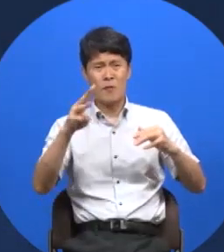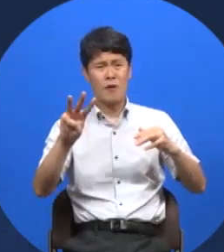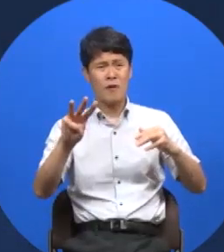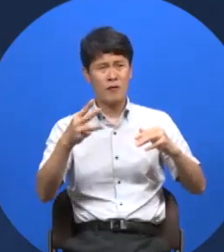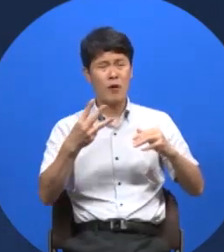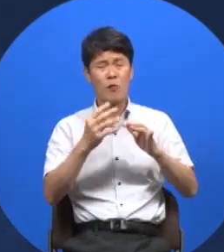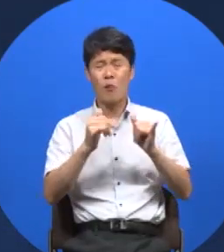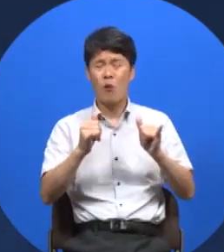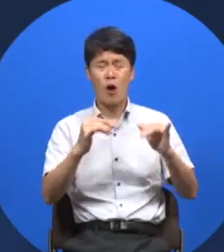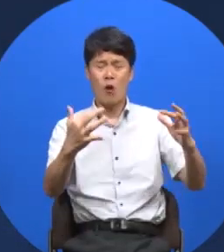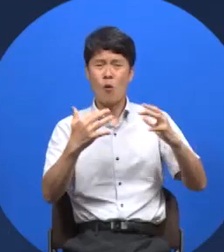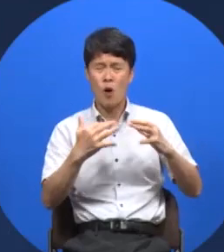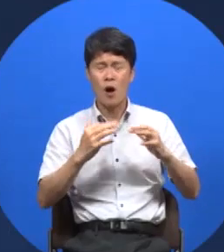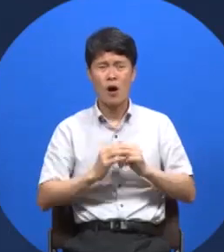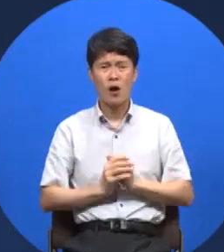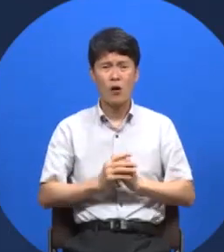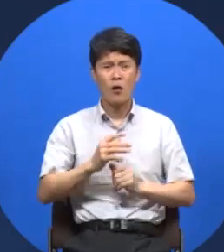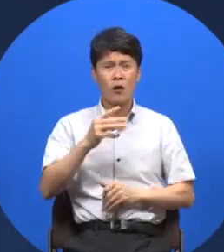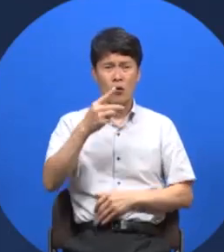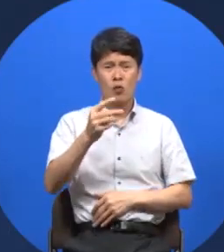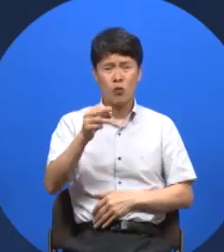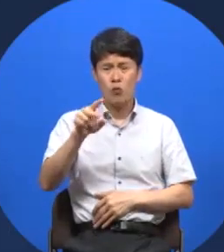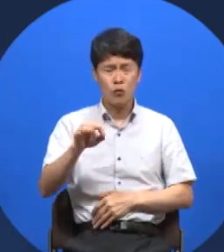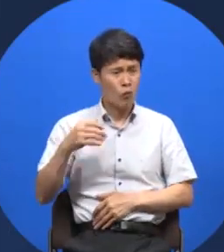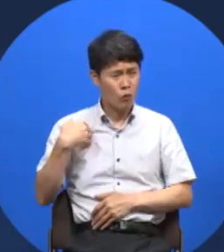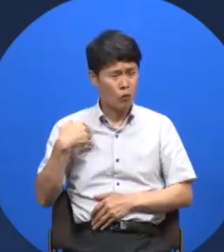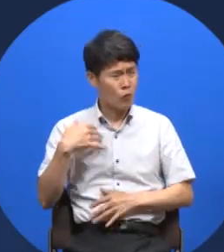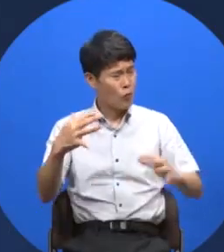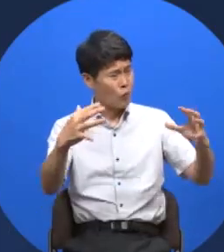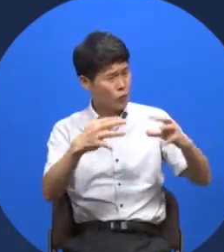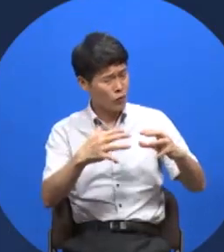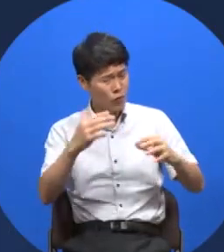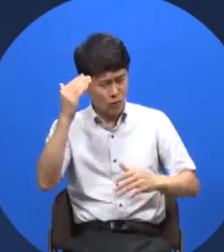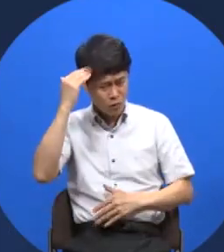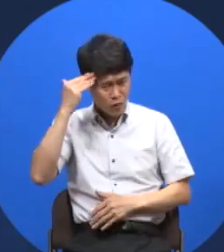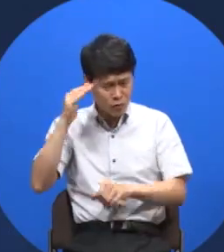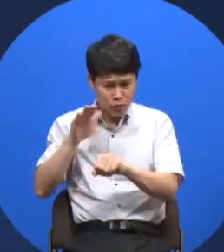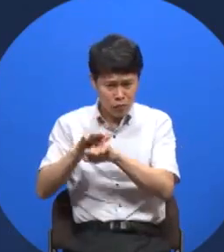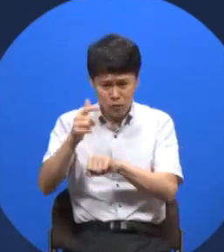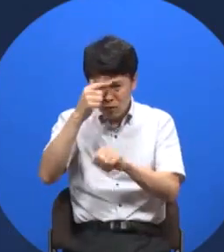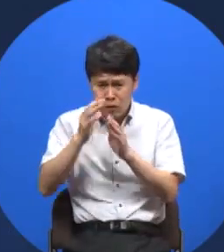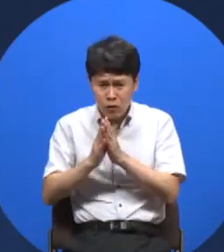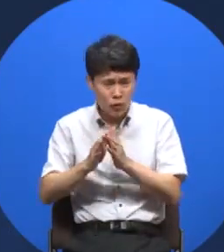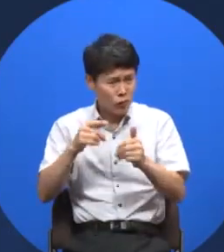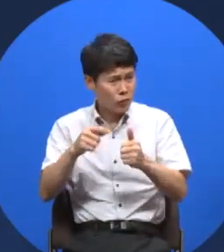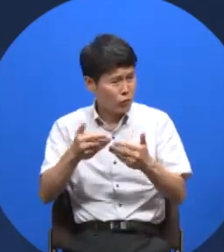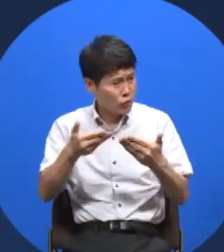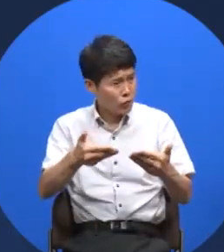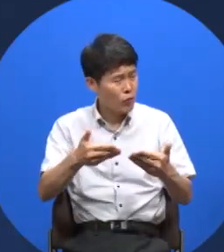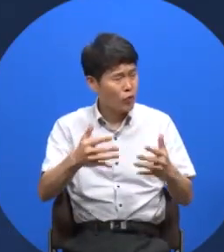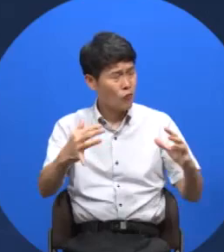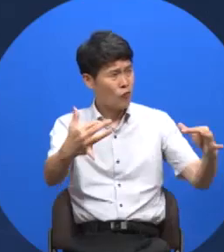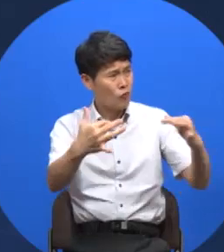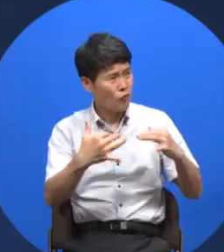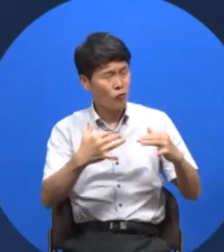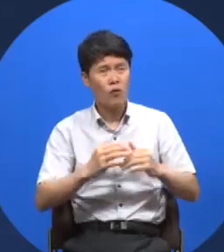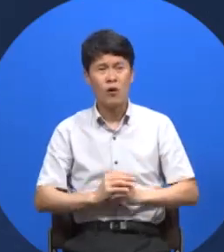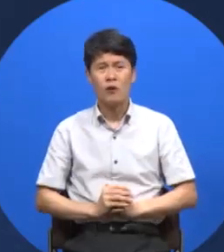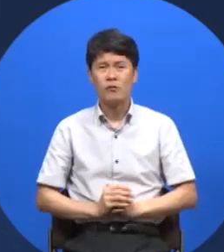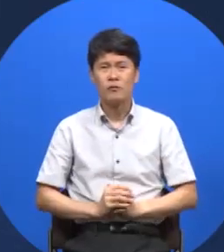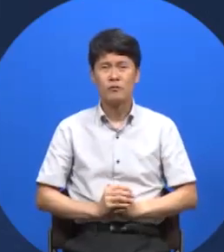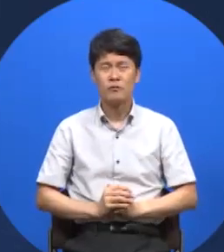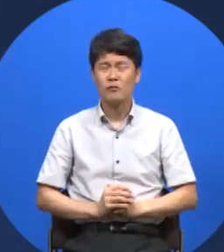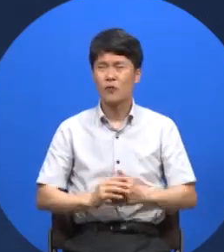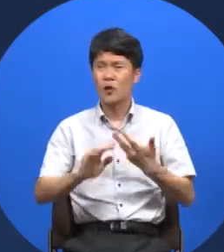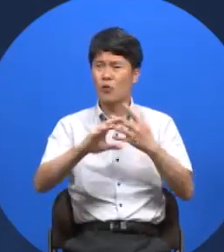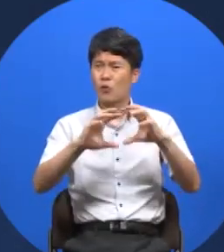같아요. 그러니까 뜻띠, 통성이 뭔지도 모르면서 온 거예요. 다 한국식 기도를 가르친다고 그러니까 온 것입니다.